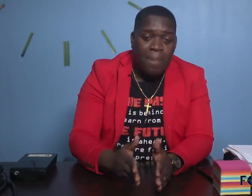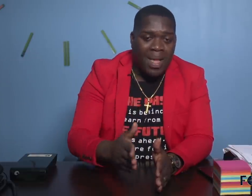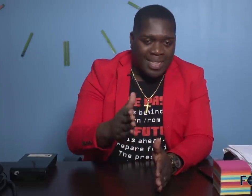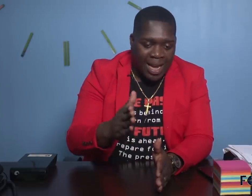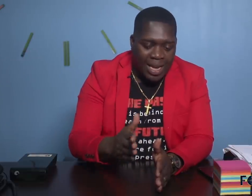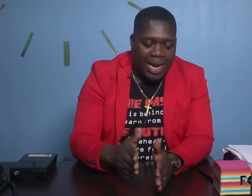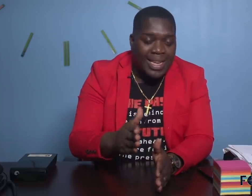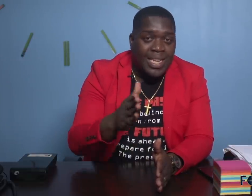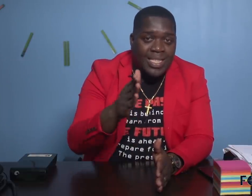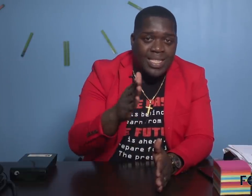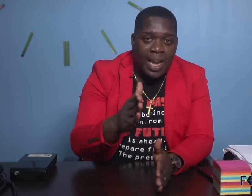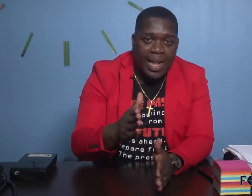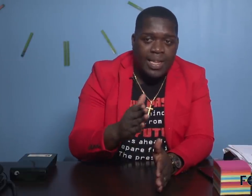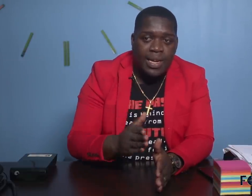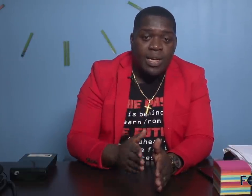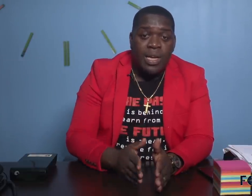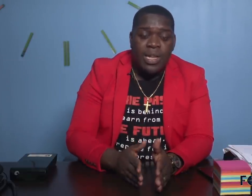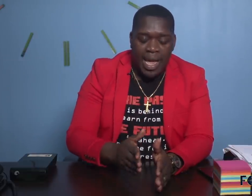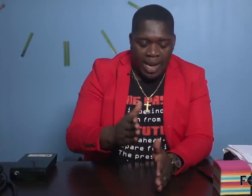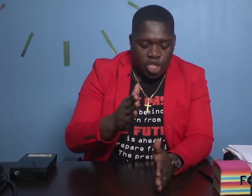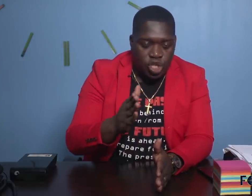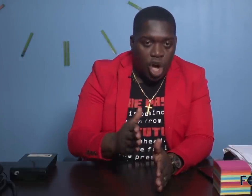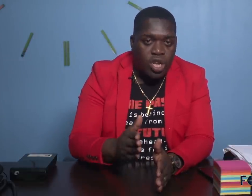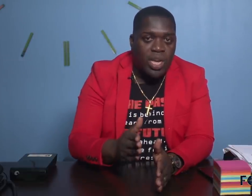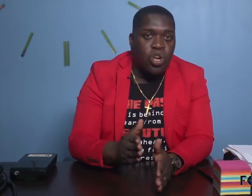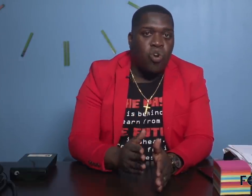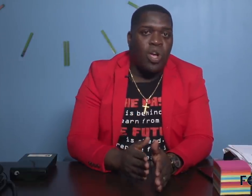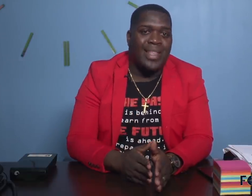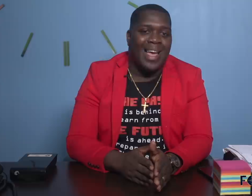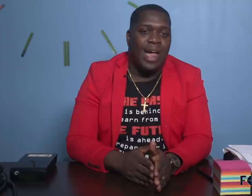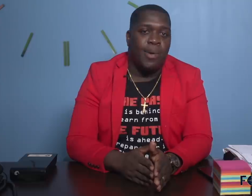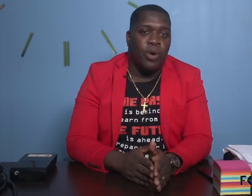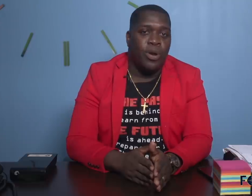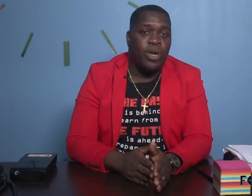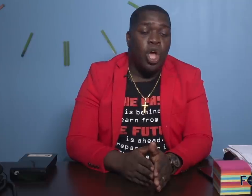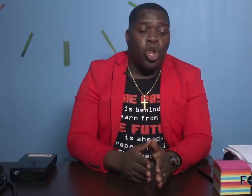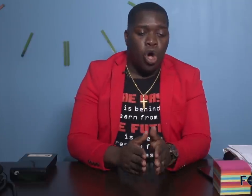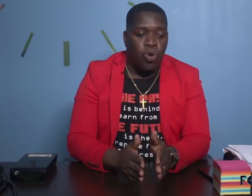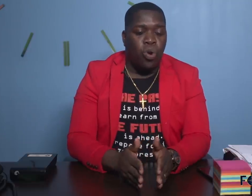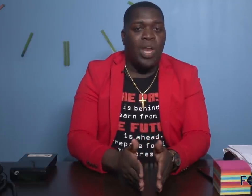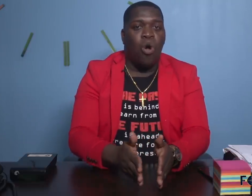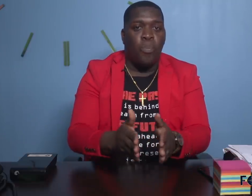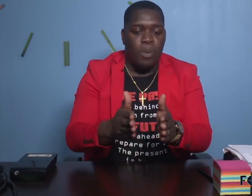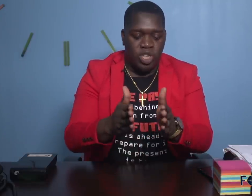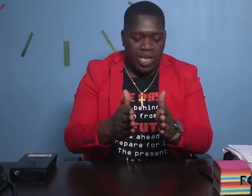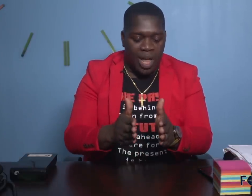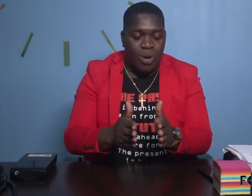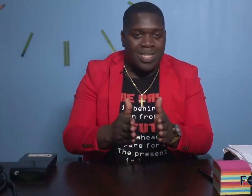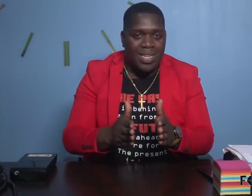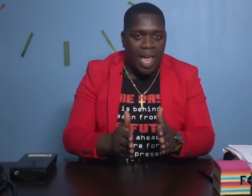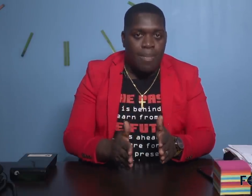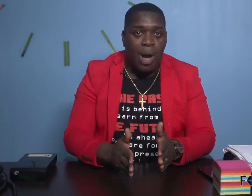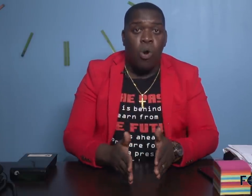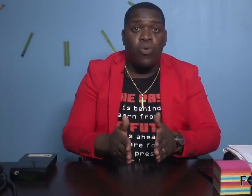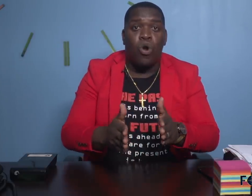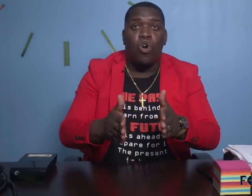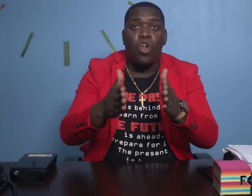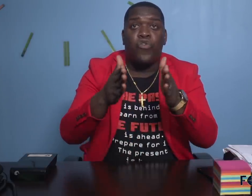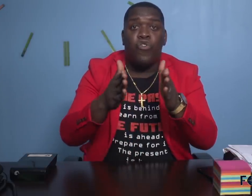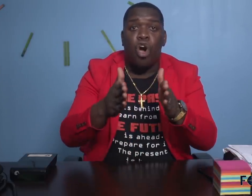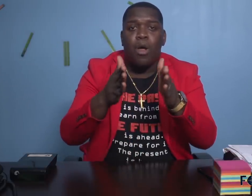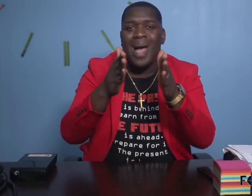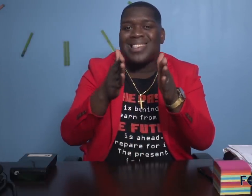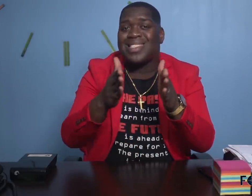pasensi. Me taki na de districte, de resorte die no kong ete aan de beurt. No de o publiceren wa schema, wo